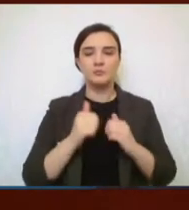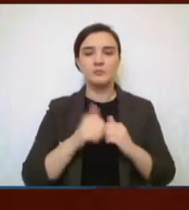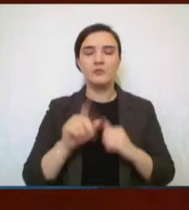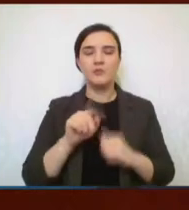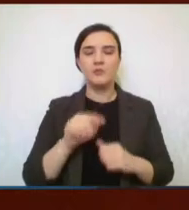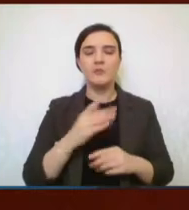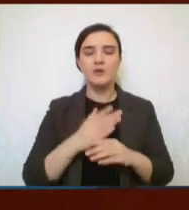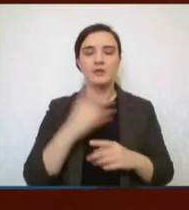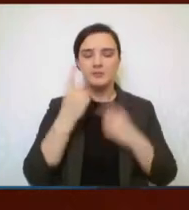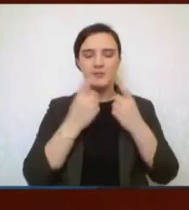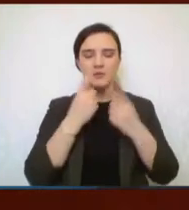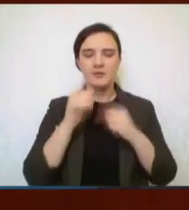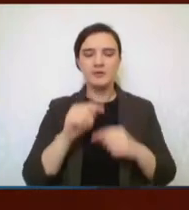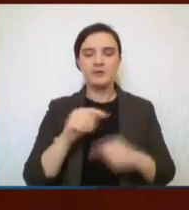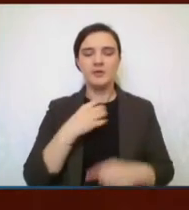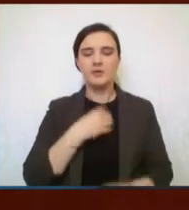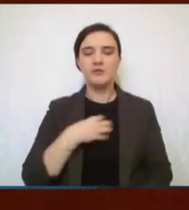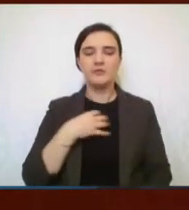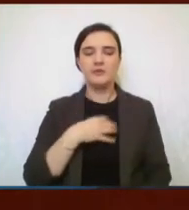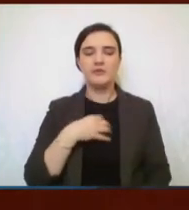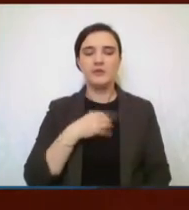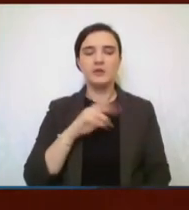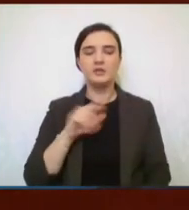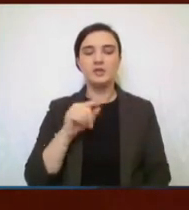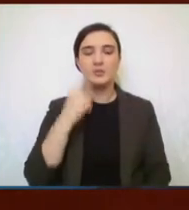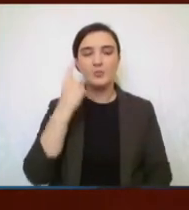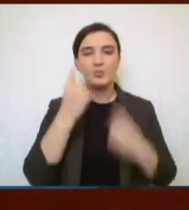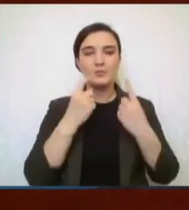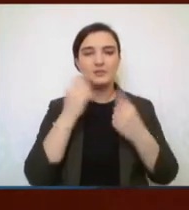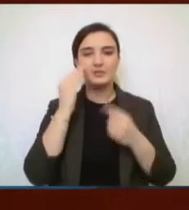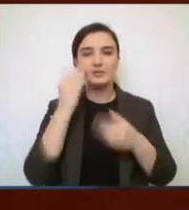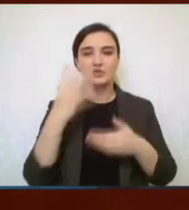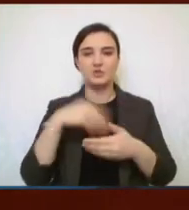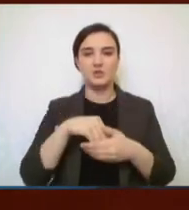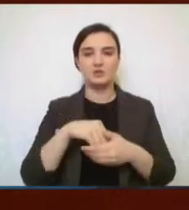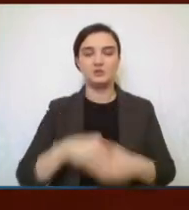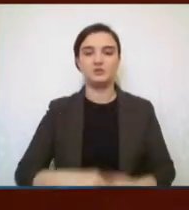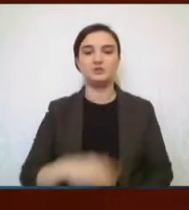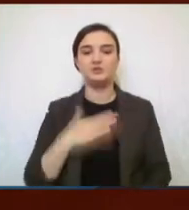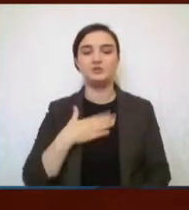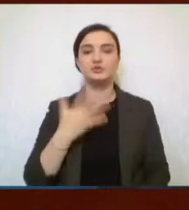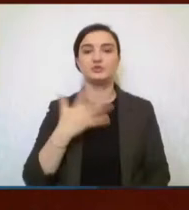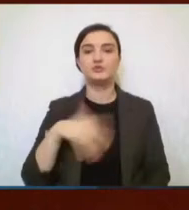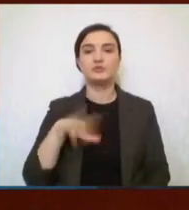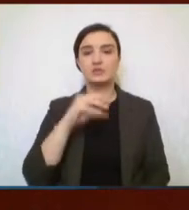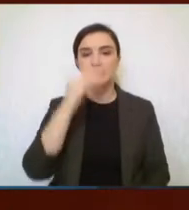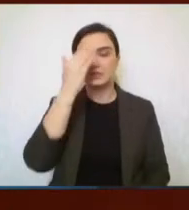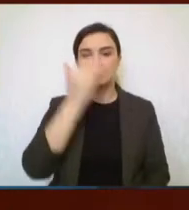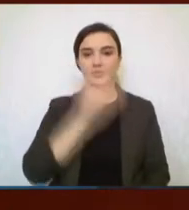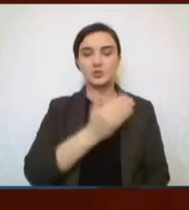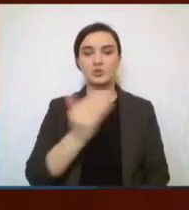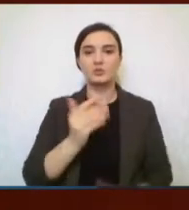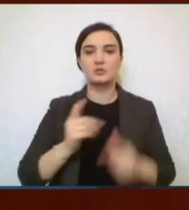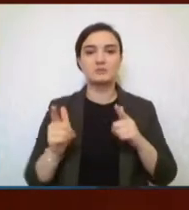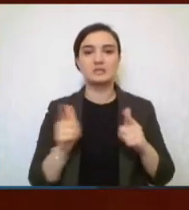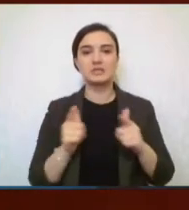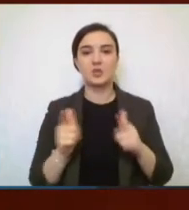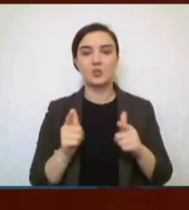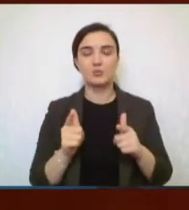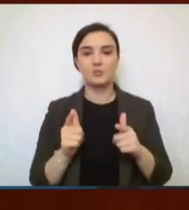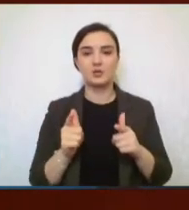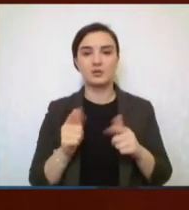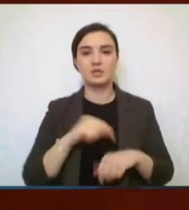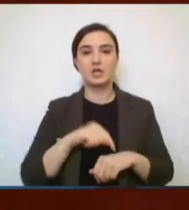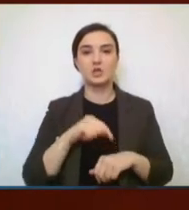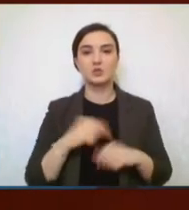ინფორმაცია და ინფორმაციის შინაარსი. ჩვენი საზოგადოების მზაობა და განწყობა მიიღოს და